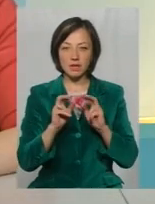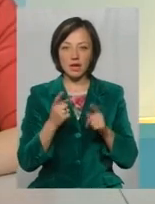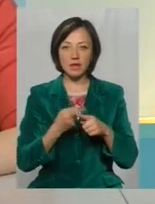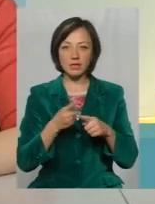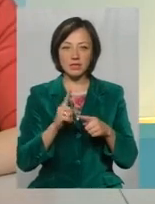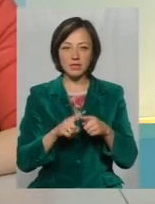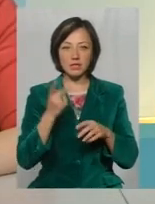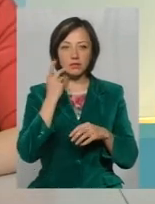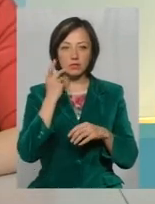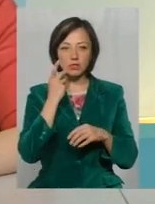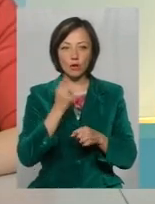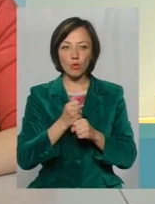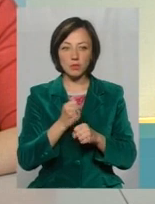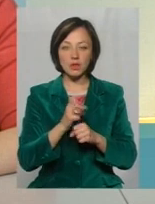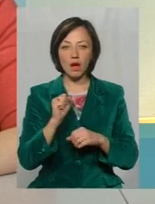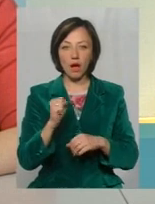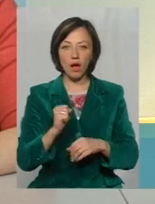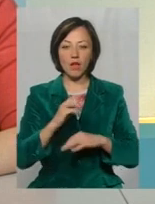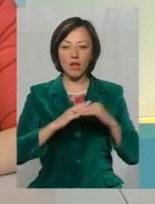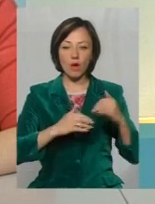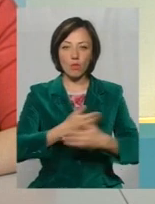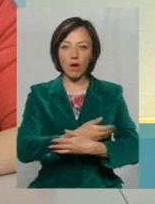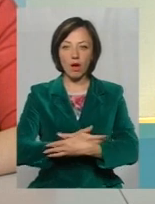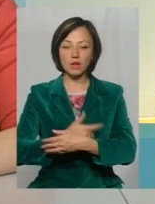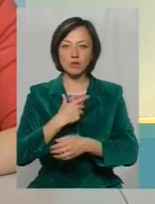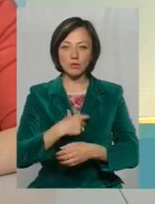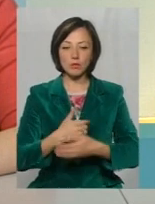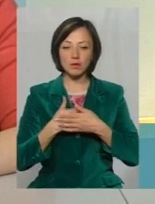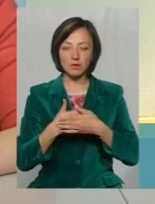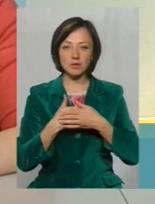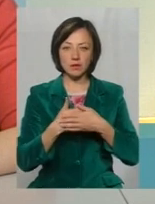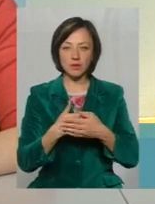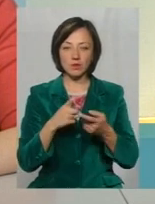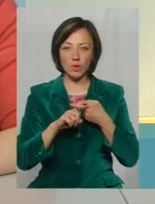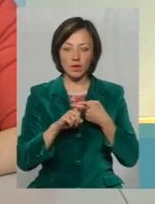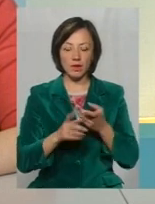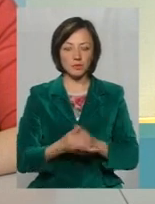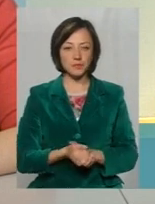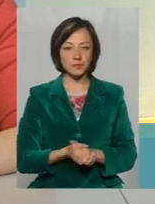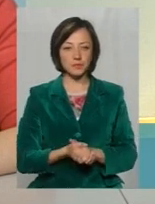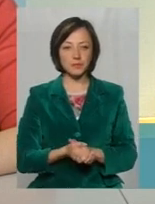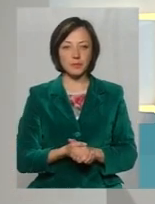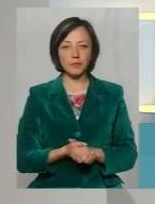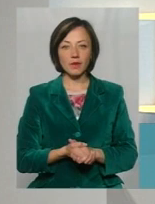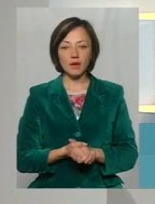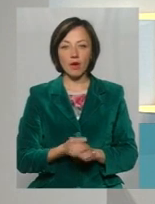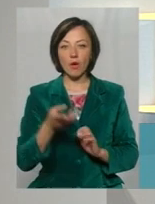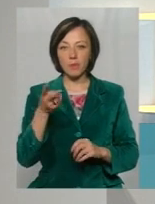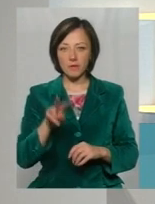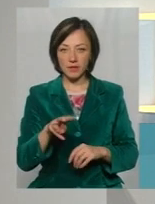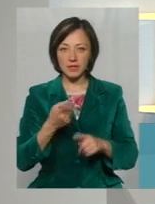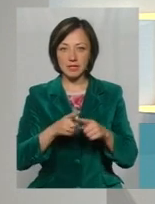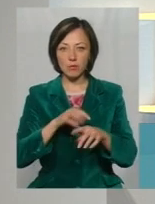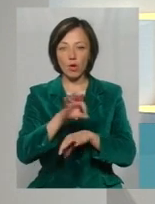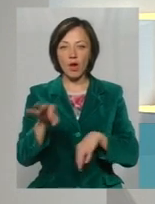от зазвичай робиться, а на руках, на собі, з контактом шкіра до шкіри. Я уточню, обидва ці проекти в дитячій міській